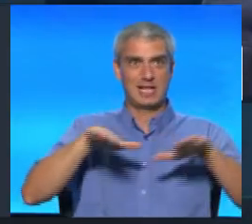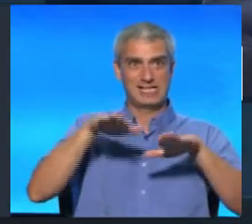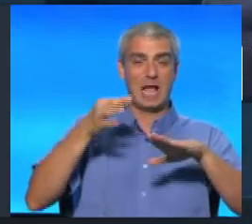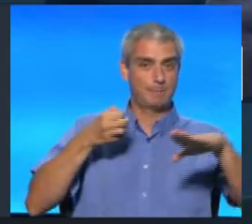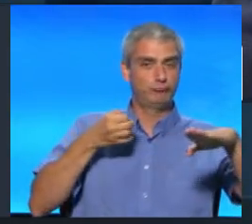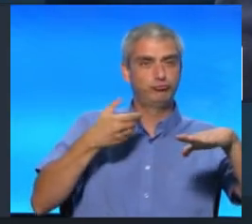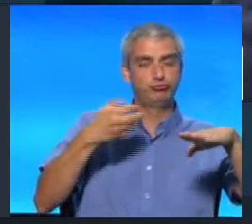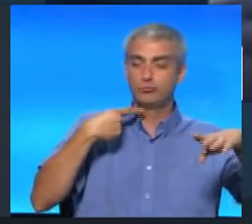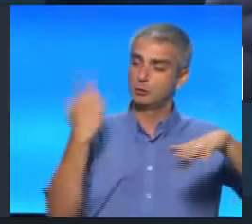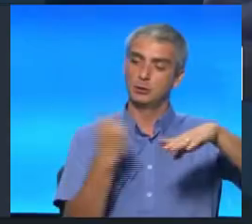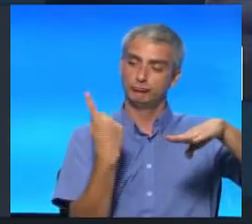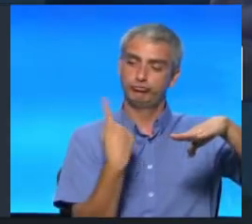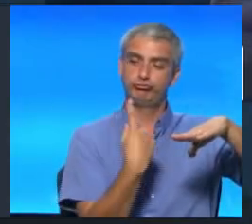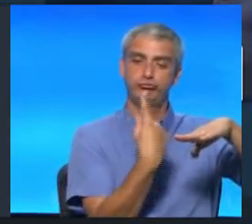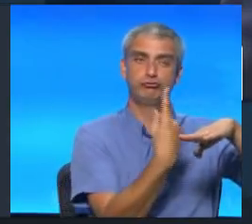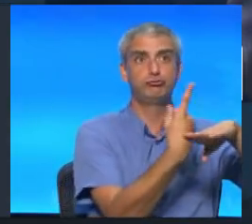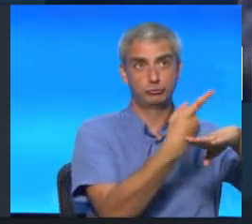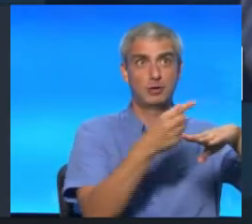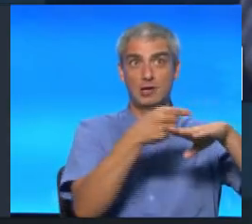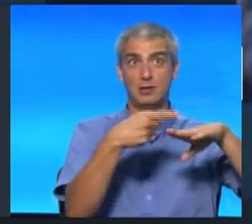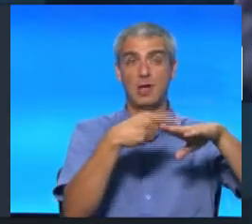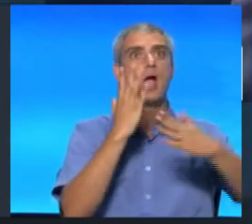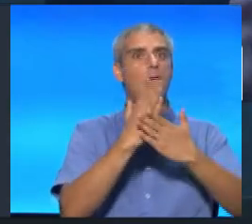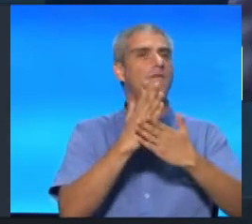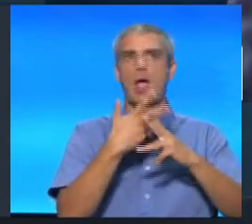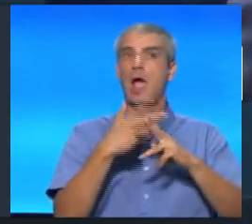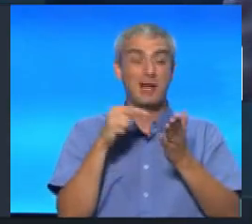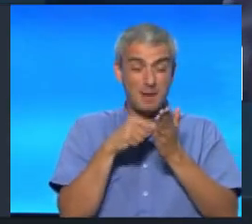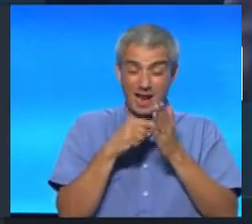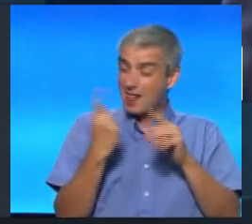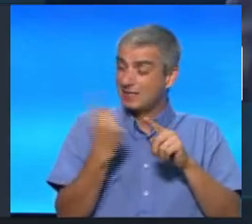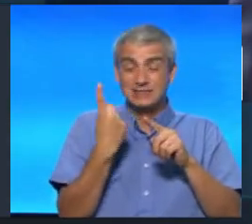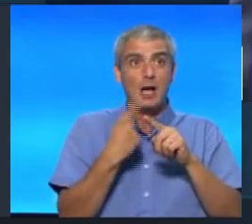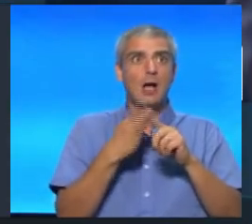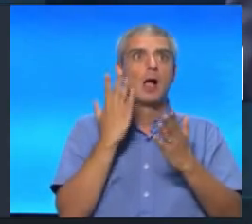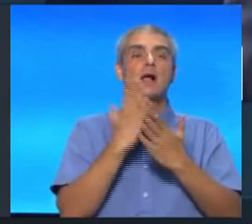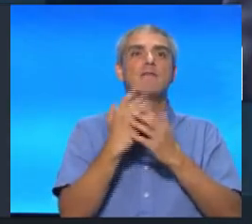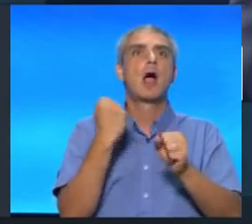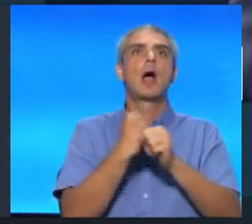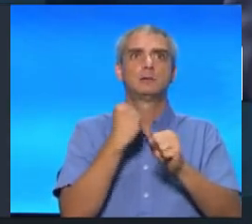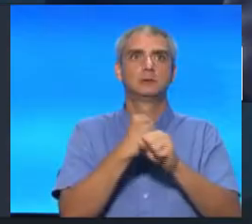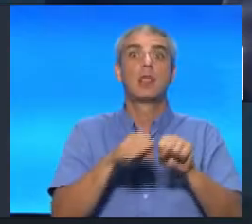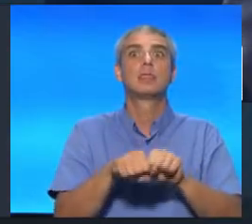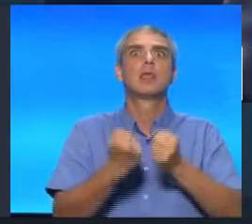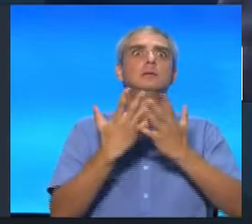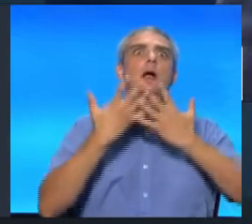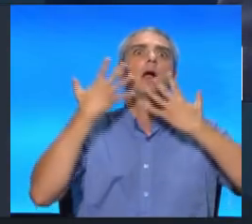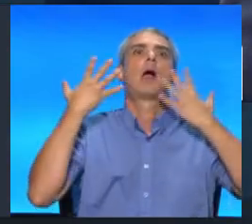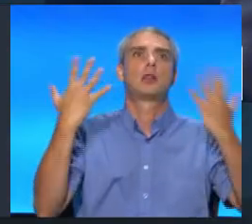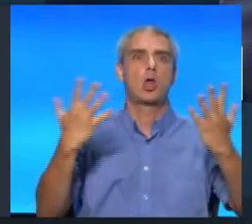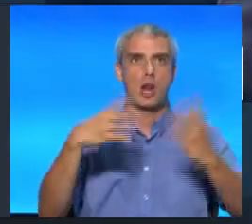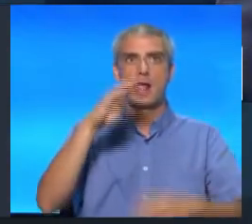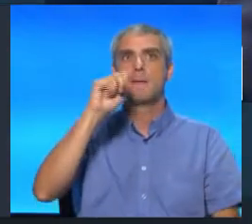את ההתקרבות שלה לדרום פלורידה, שכבר גורמת, רק בגלל השוליים של השערה, כבר גורמת לנזק העצום הזה